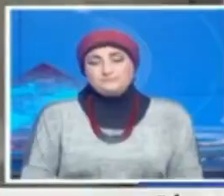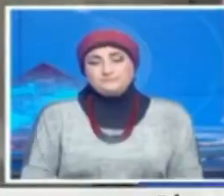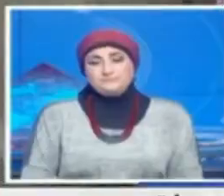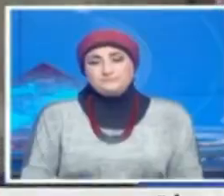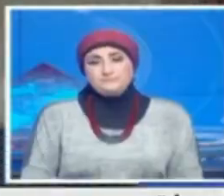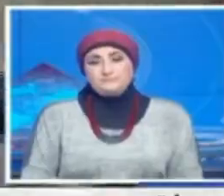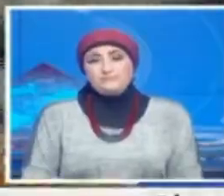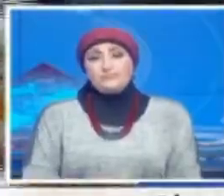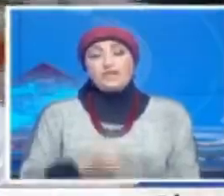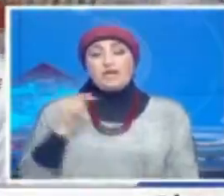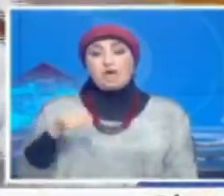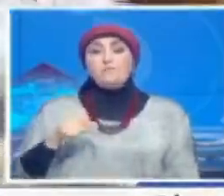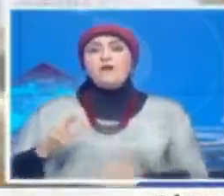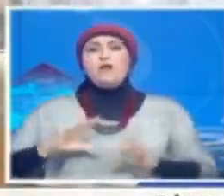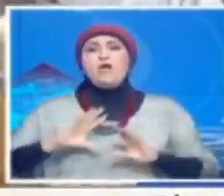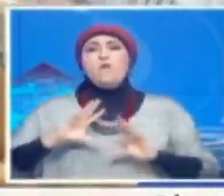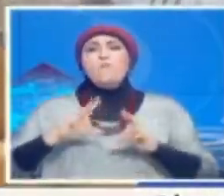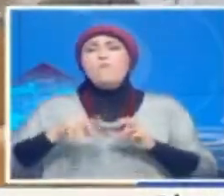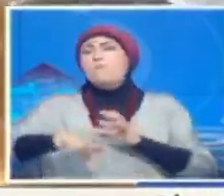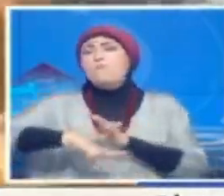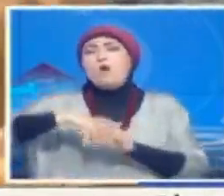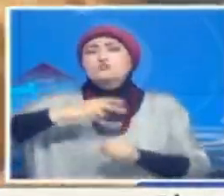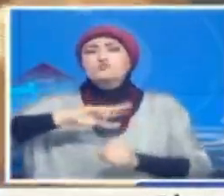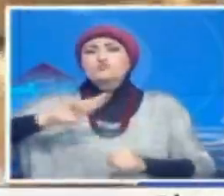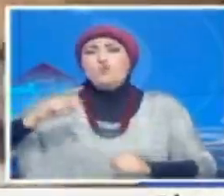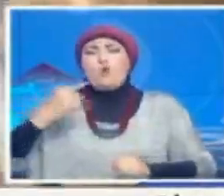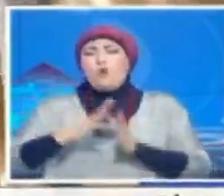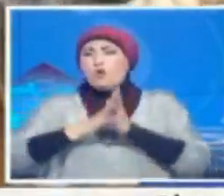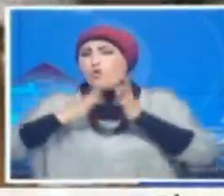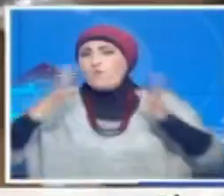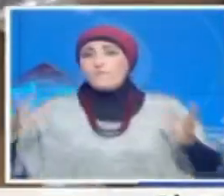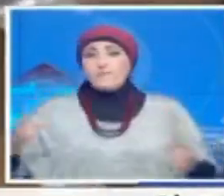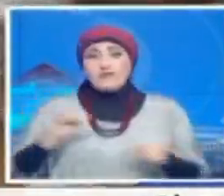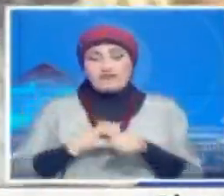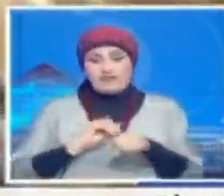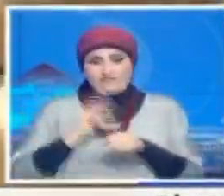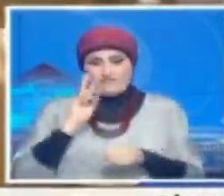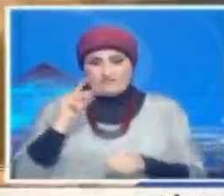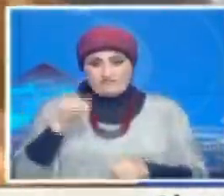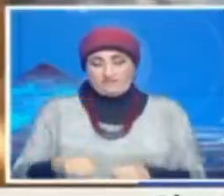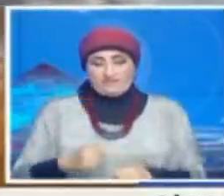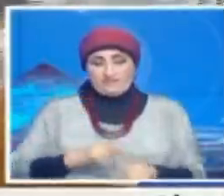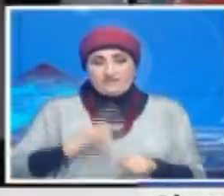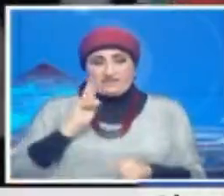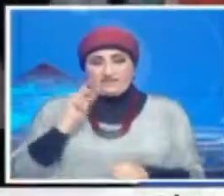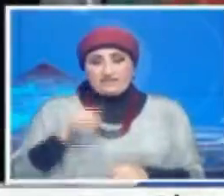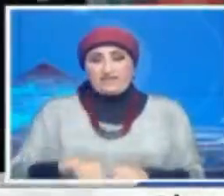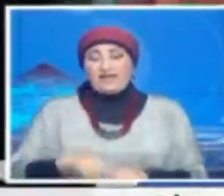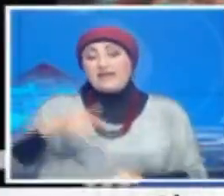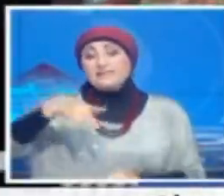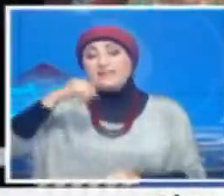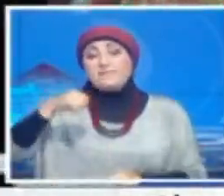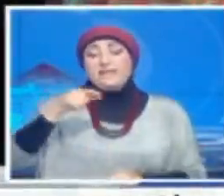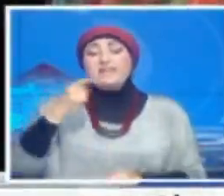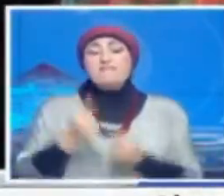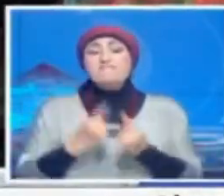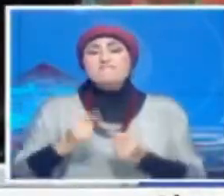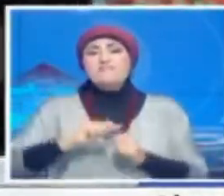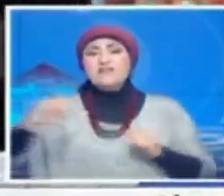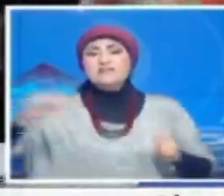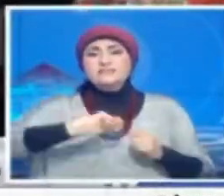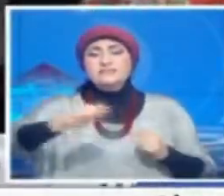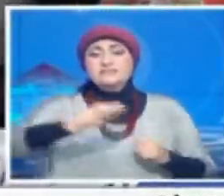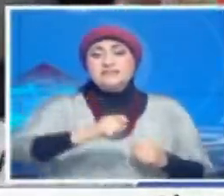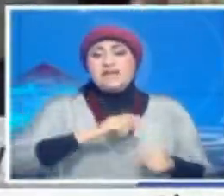أحد أكبر مشروعات الاستثمار الزراعي على مستوى المحافظة على مساحة 80 فدانا، يتضمن